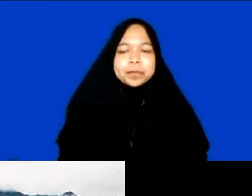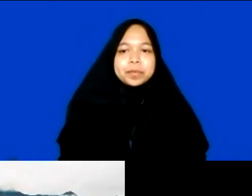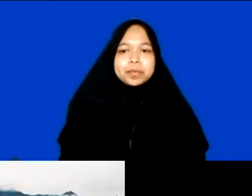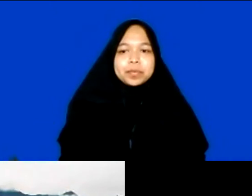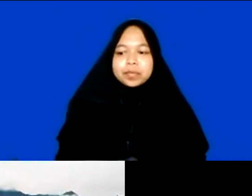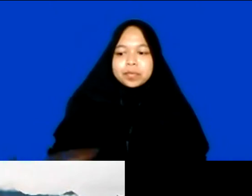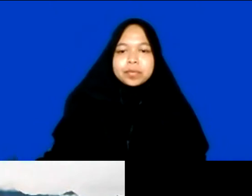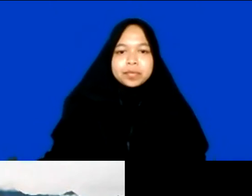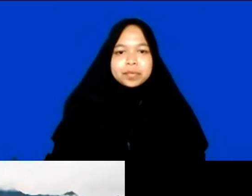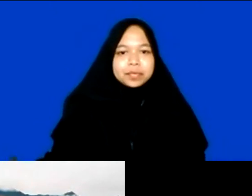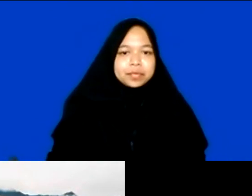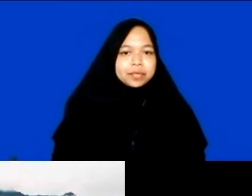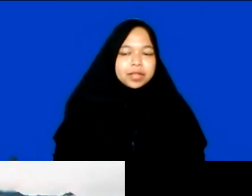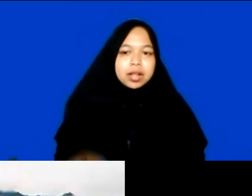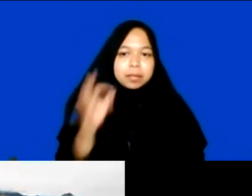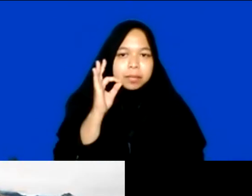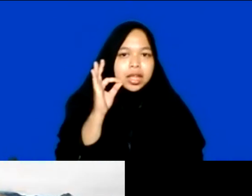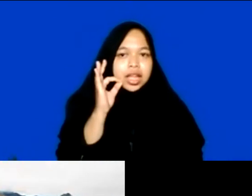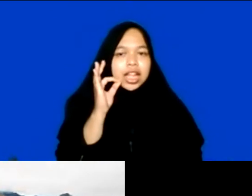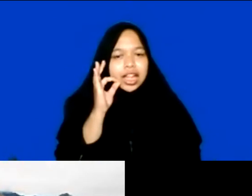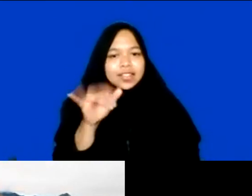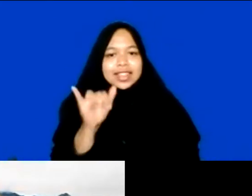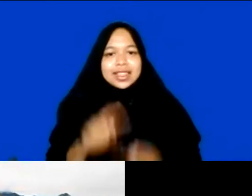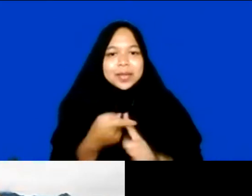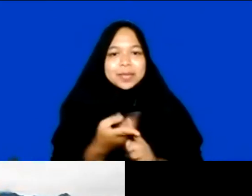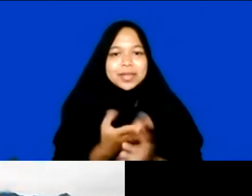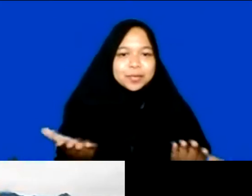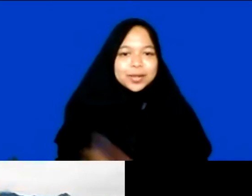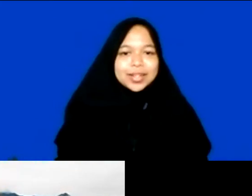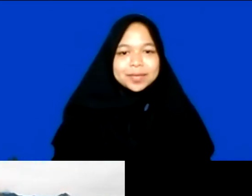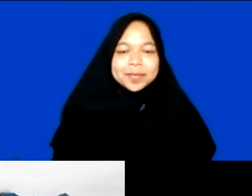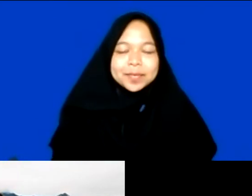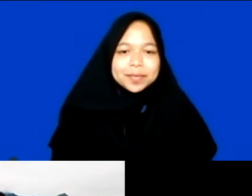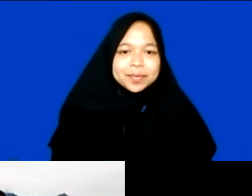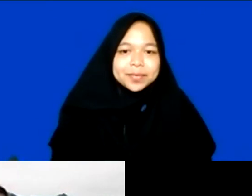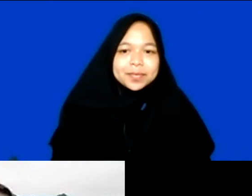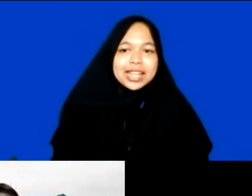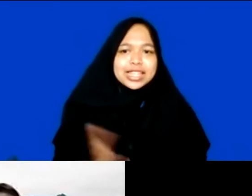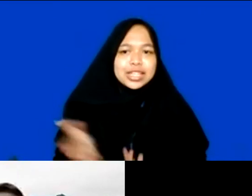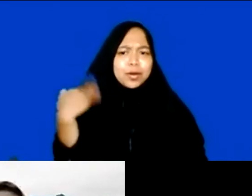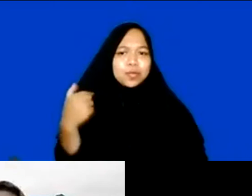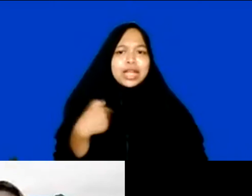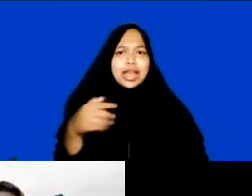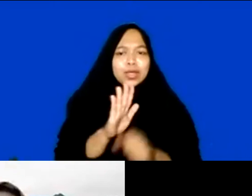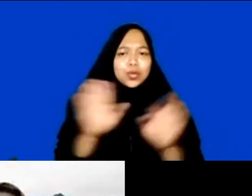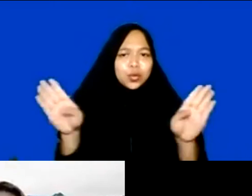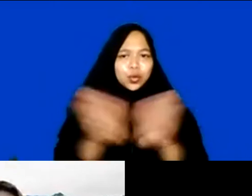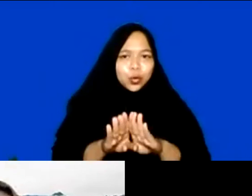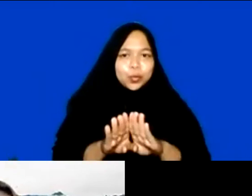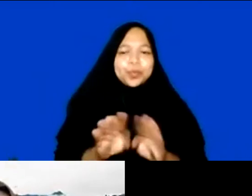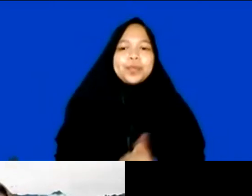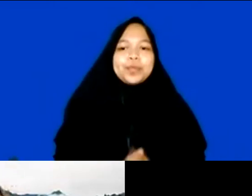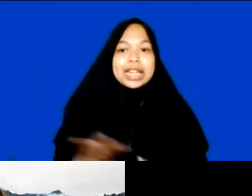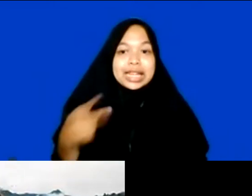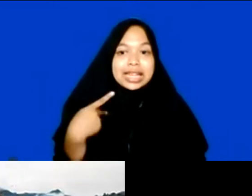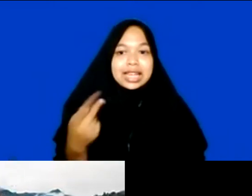disengaja maupun tidak disengaja, mohon dimaafkan ya teman-teman, Bapak-Ibu sekalian. Sebelum saya tutup, alangkah lebih baiknya kalau